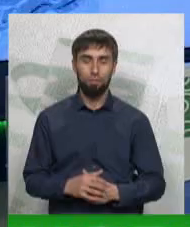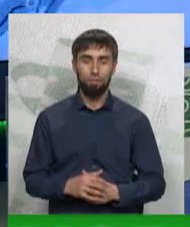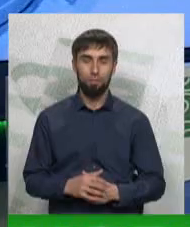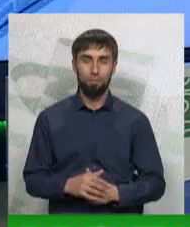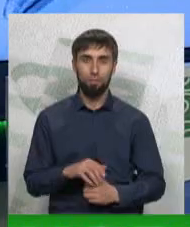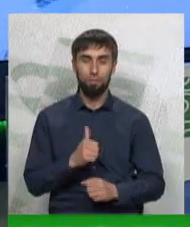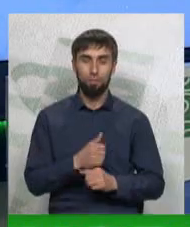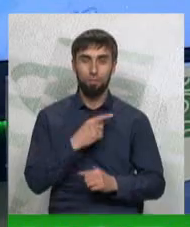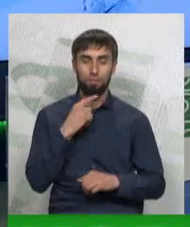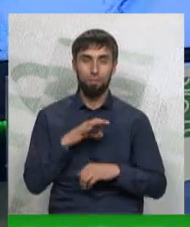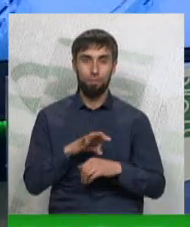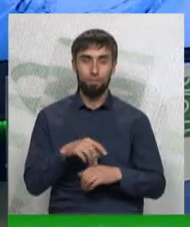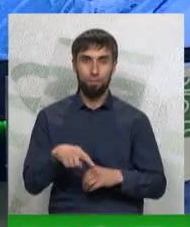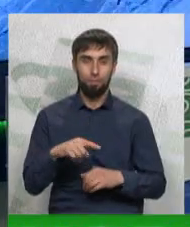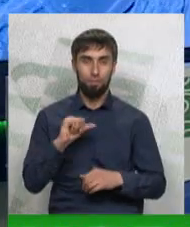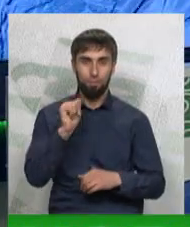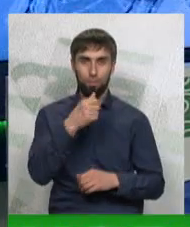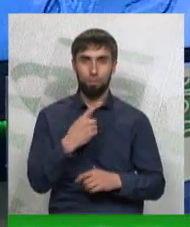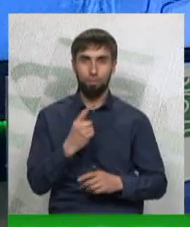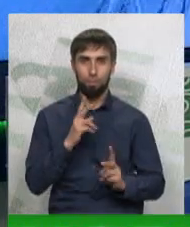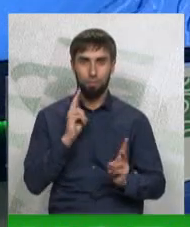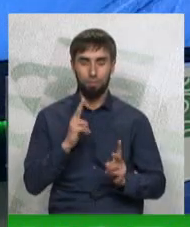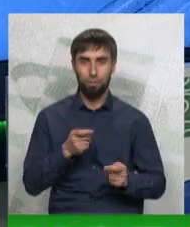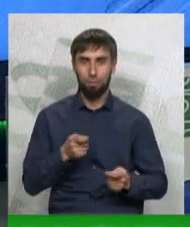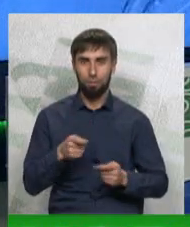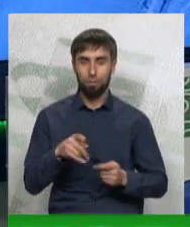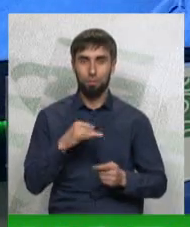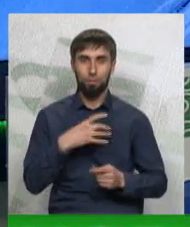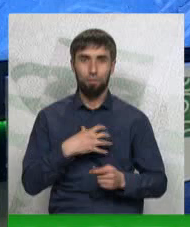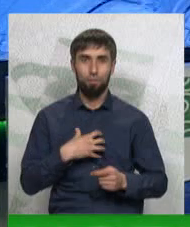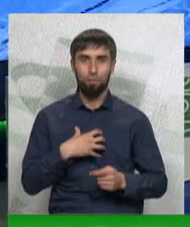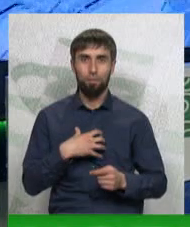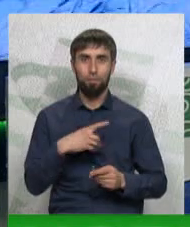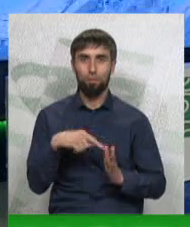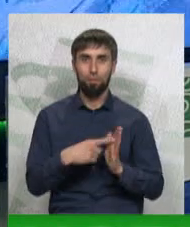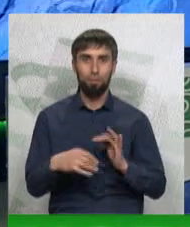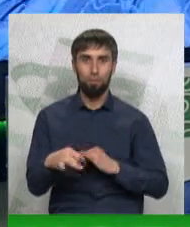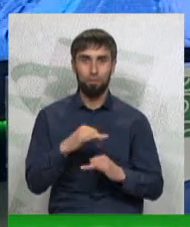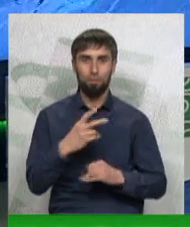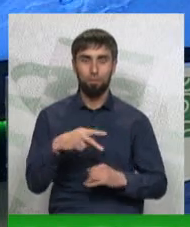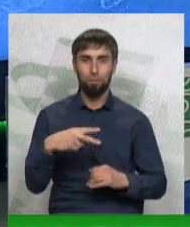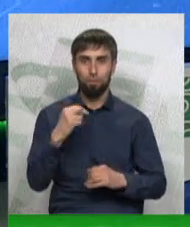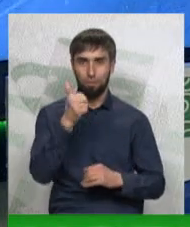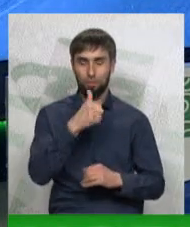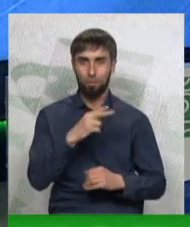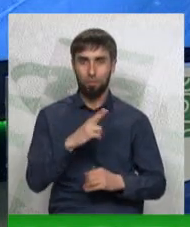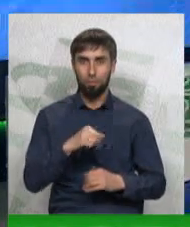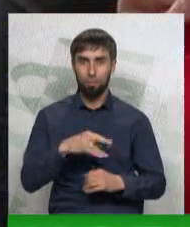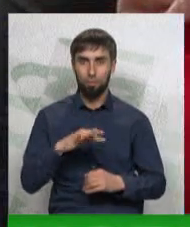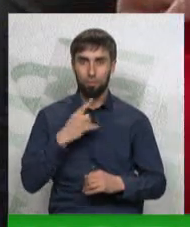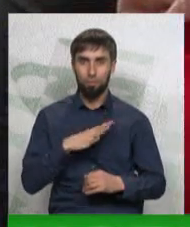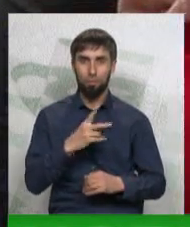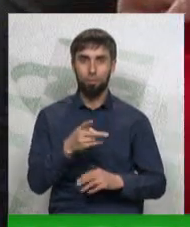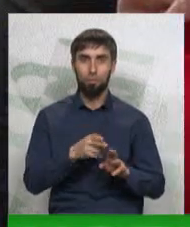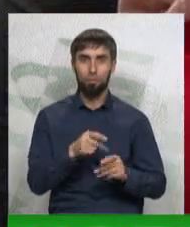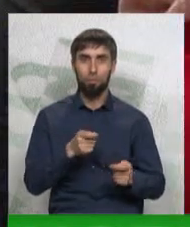Глава Ингушетии провел первое в этом году заседание регионального правительства, обсудили приоритетные задачи на 2022 год. Калиматов отметил, правительство ориентировано